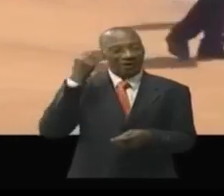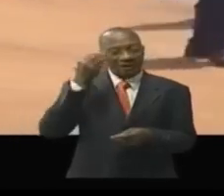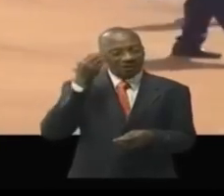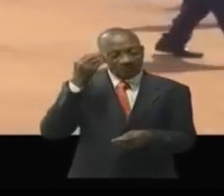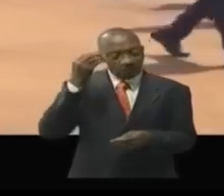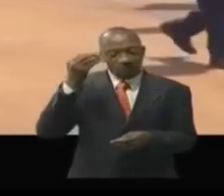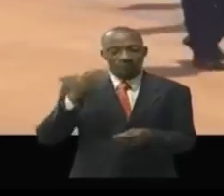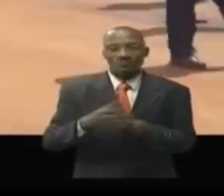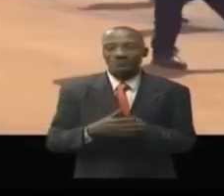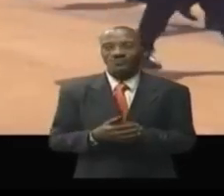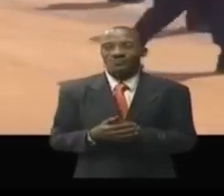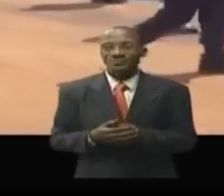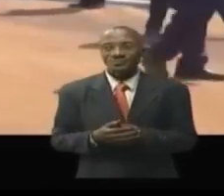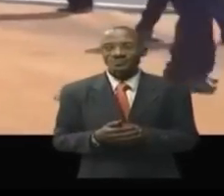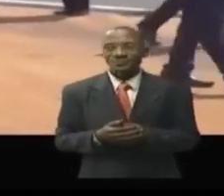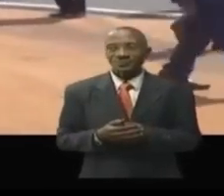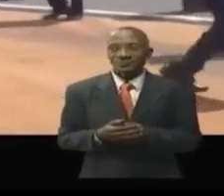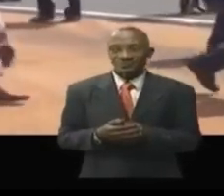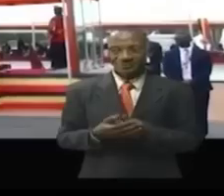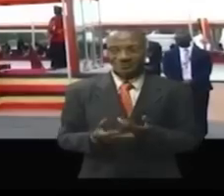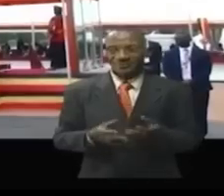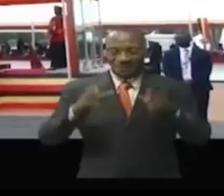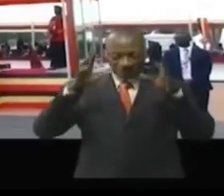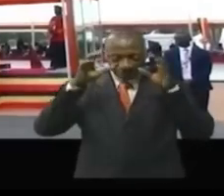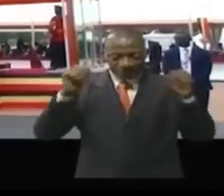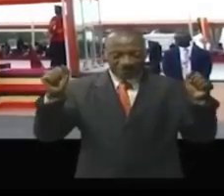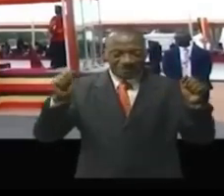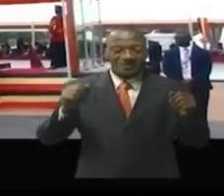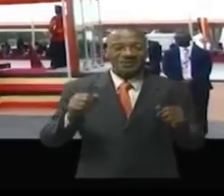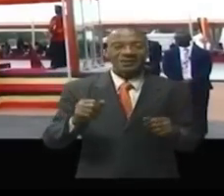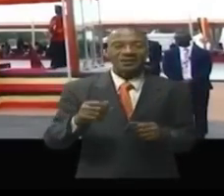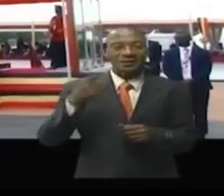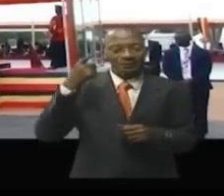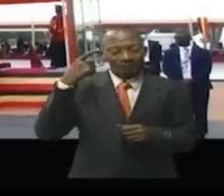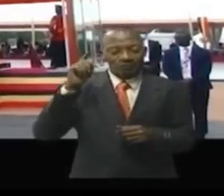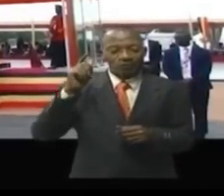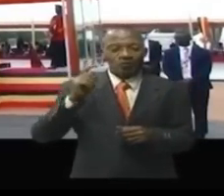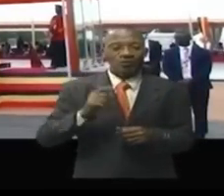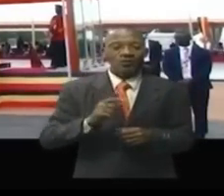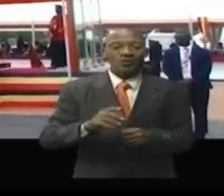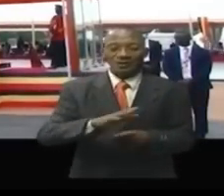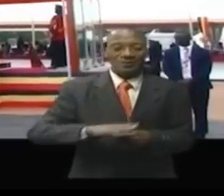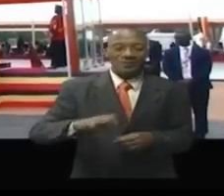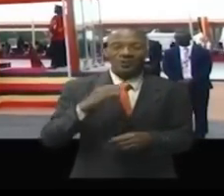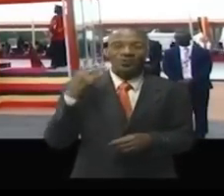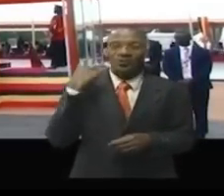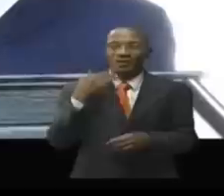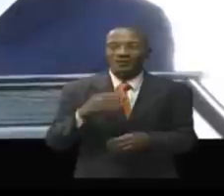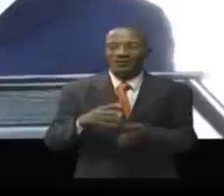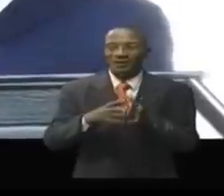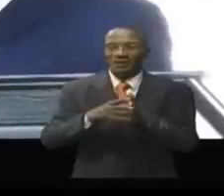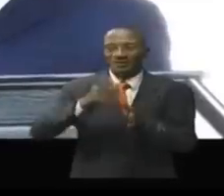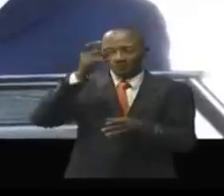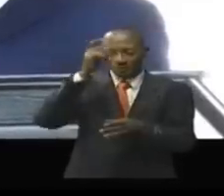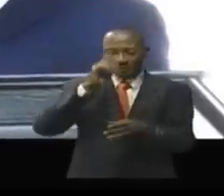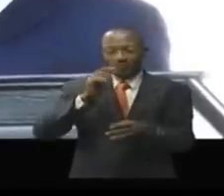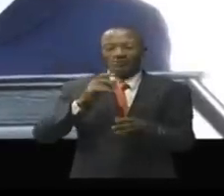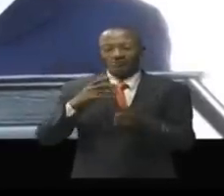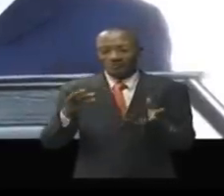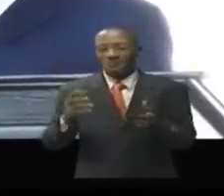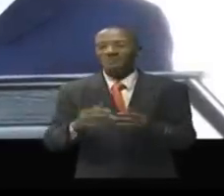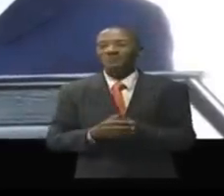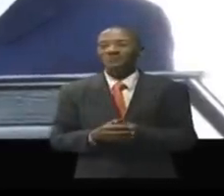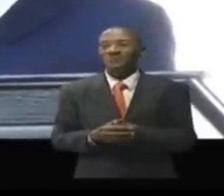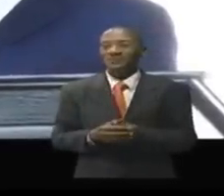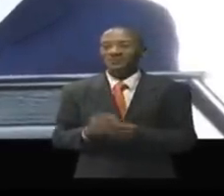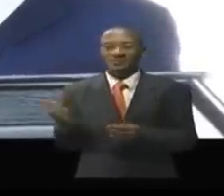Coiffé de son chapeau traditionnel, le président ougandais Yoweri Kaguta Museveni, dans un long discours, a relevé